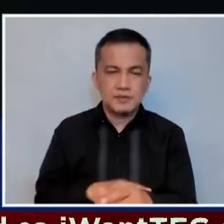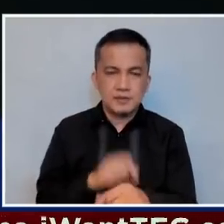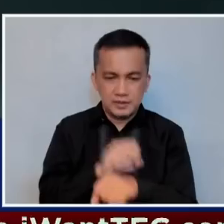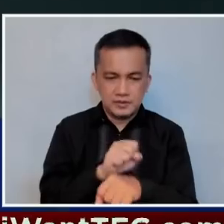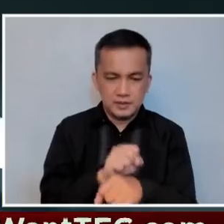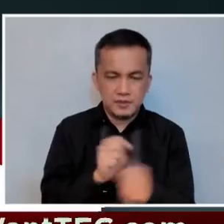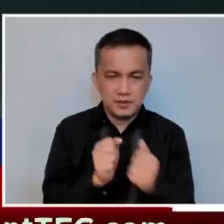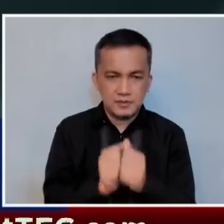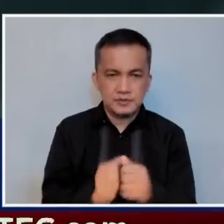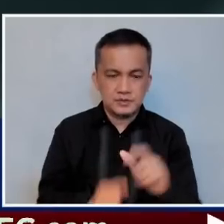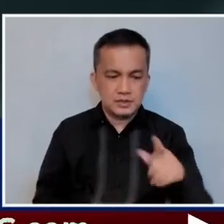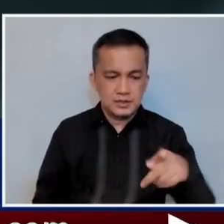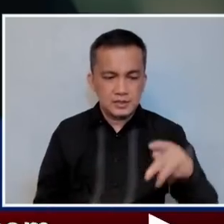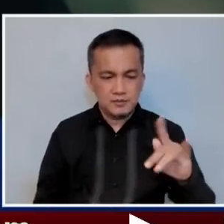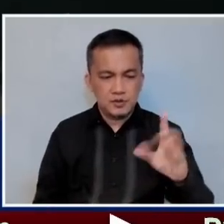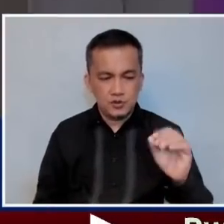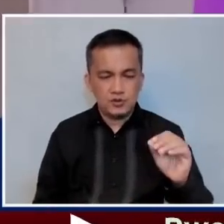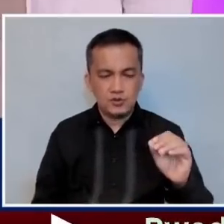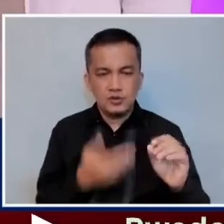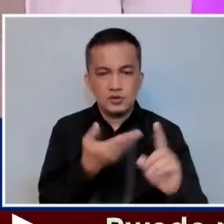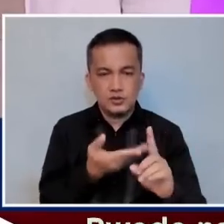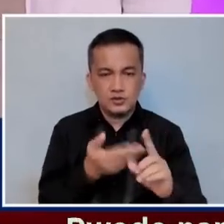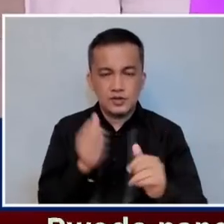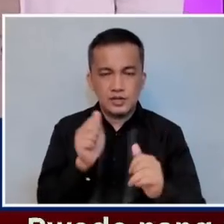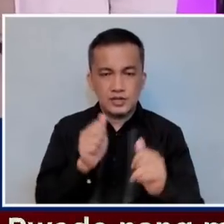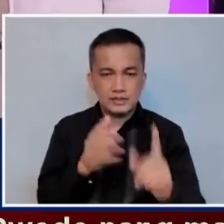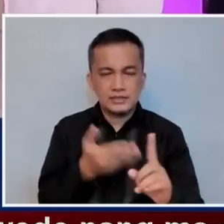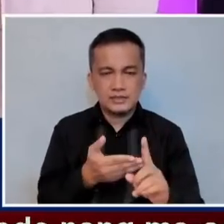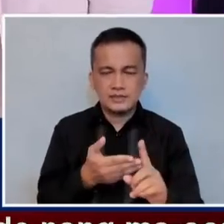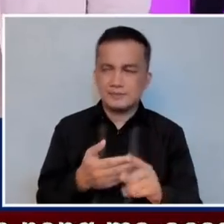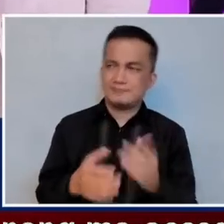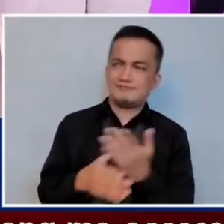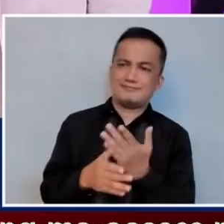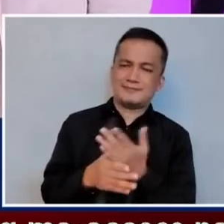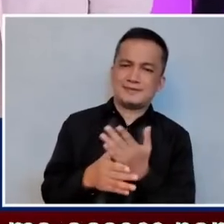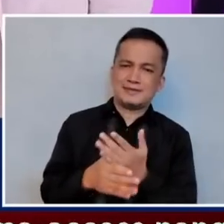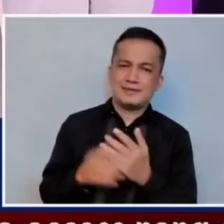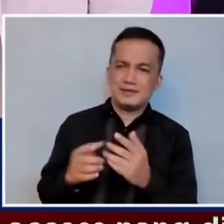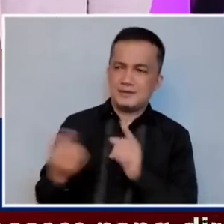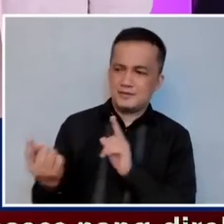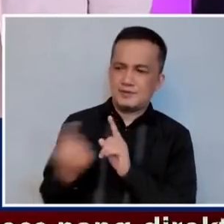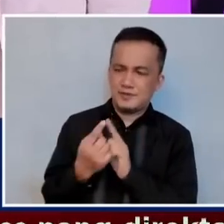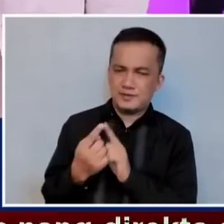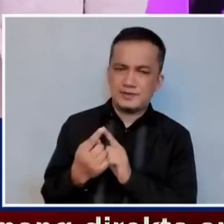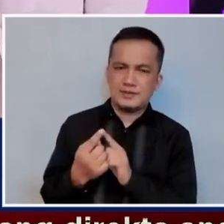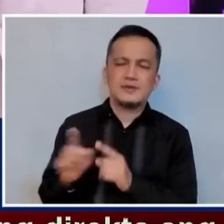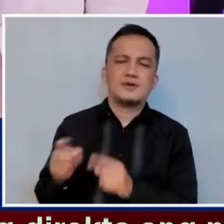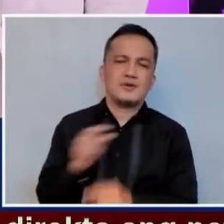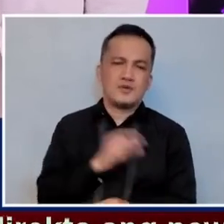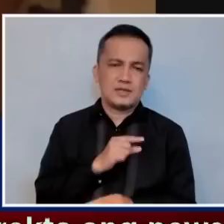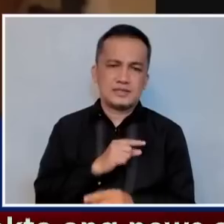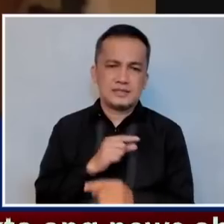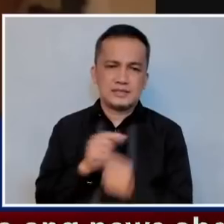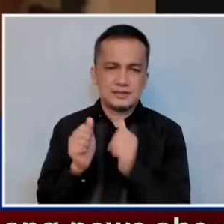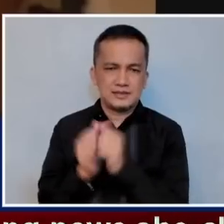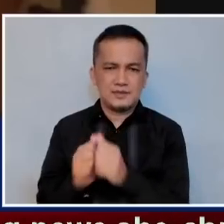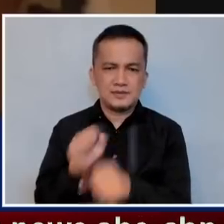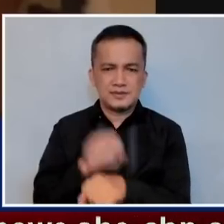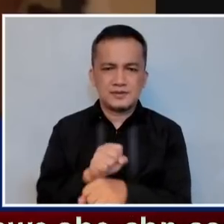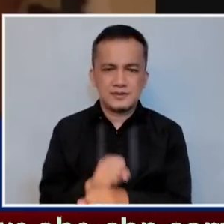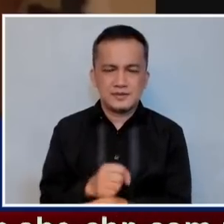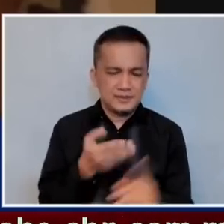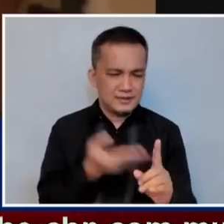At aminado ang kapamilya actress na na-intimidate siya sa presensya at kalibre ng kanyang mga katrabaho. Kanino